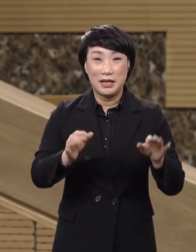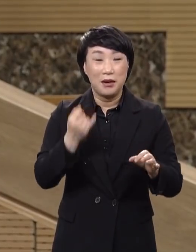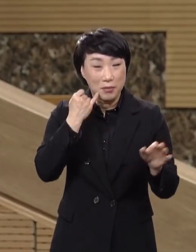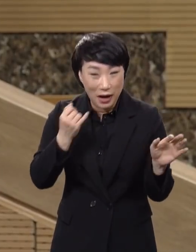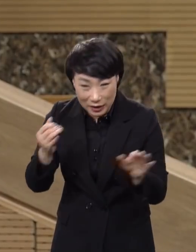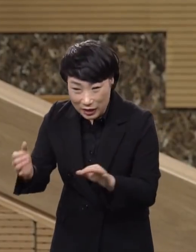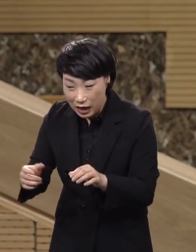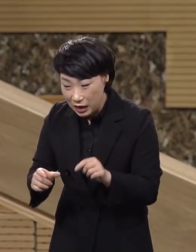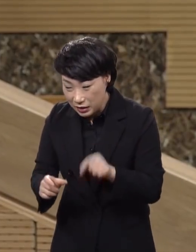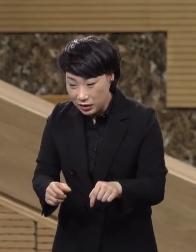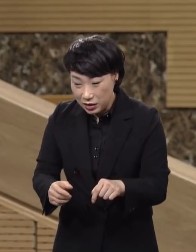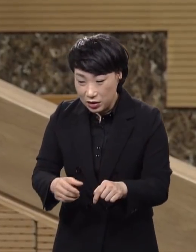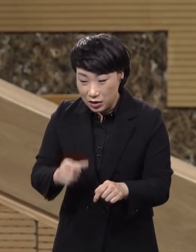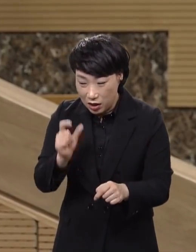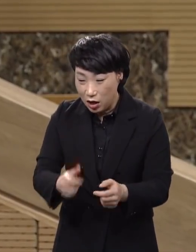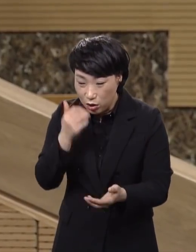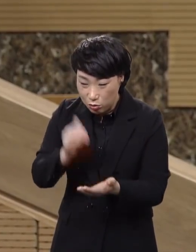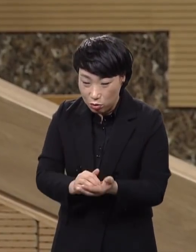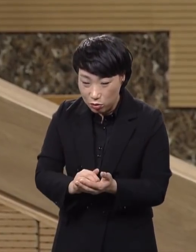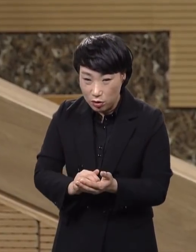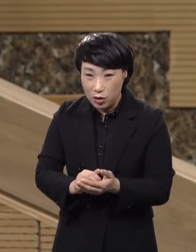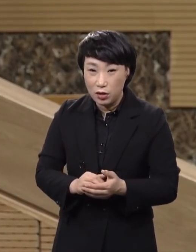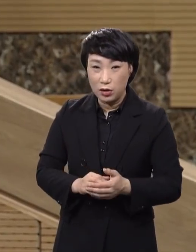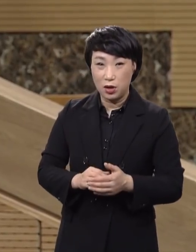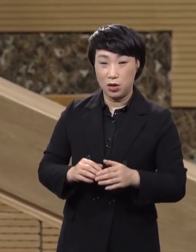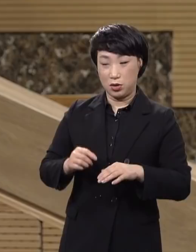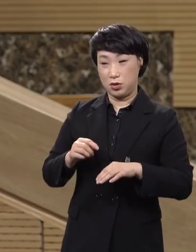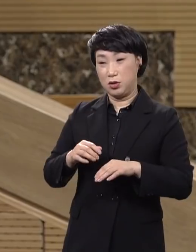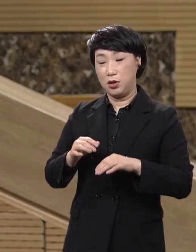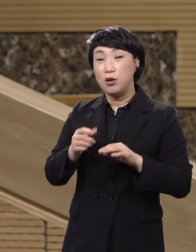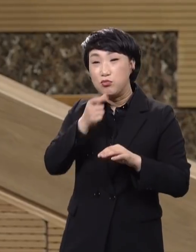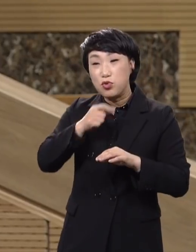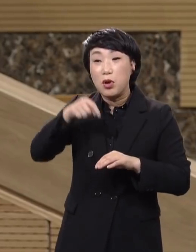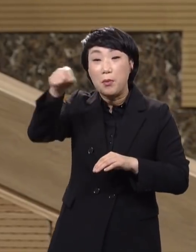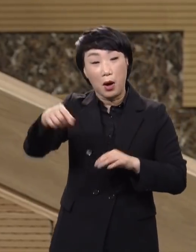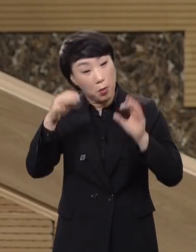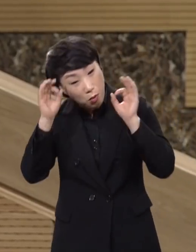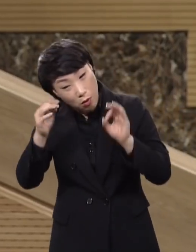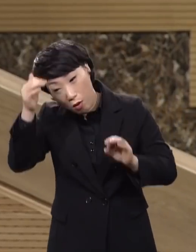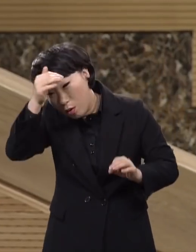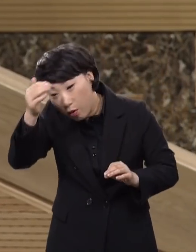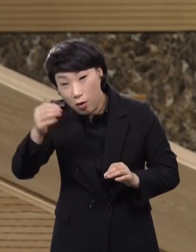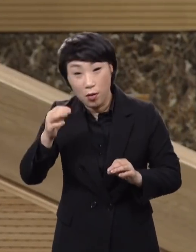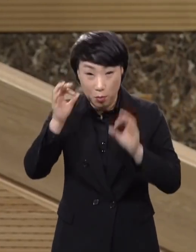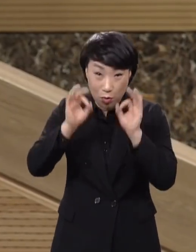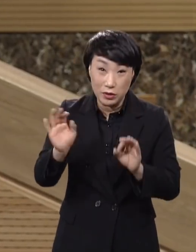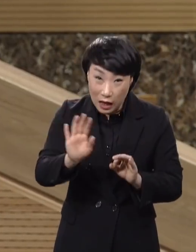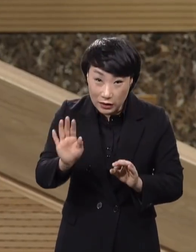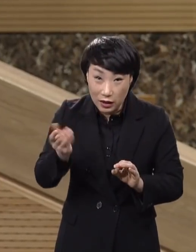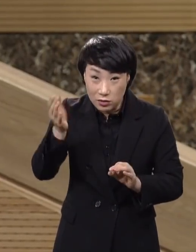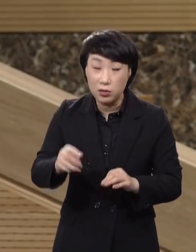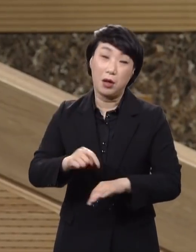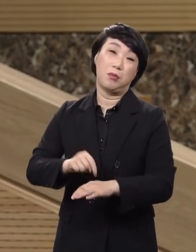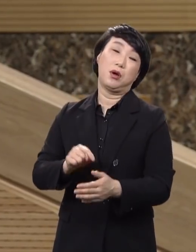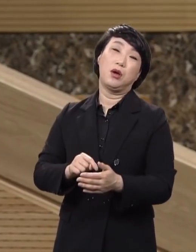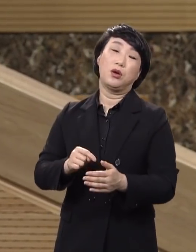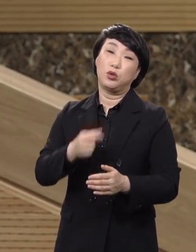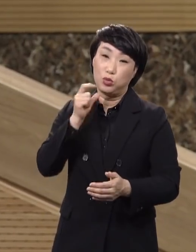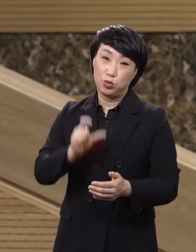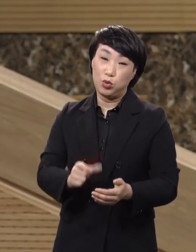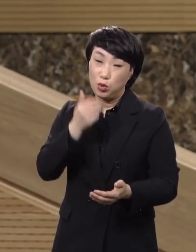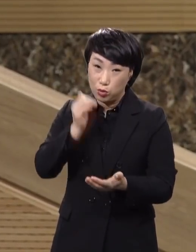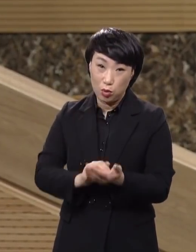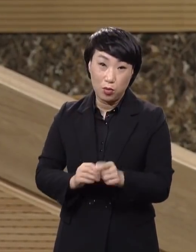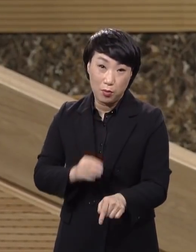바닷속의 암석은 보이지 않으나 요동하지 않습니다. 세상 사람들이 내가 가진 믿음, 하나님과